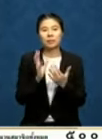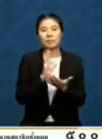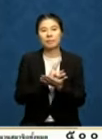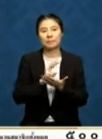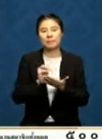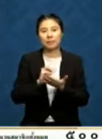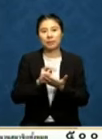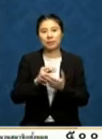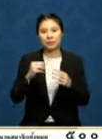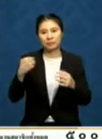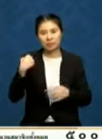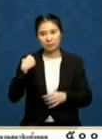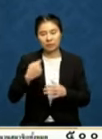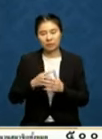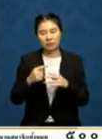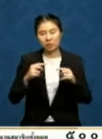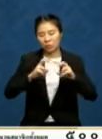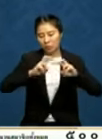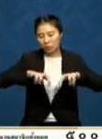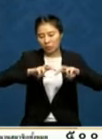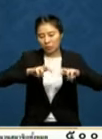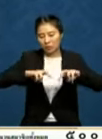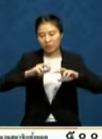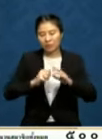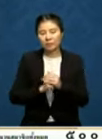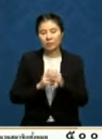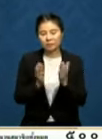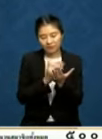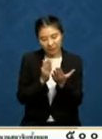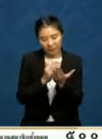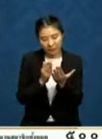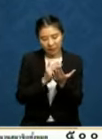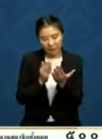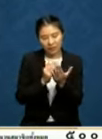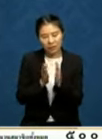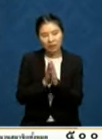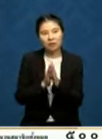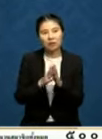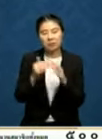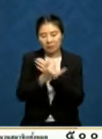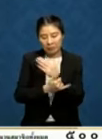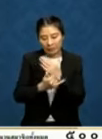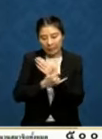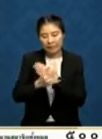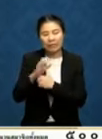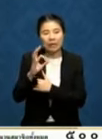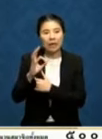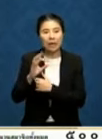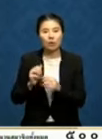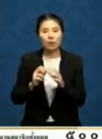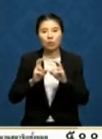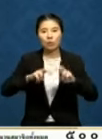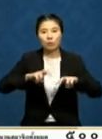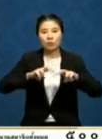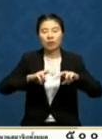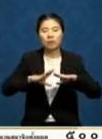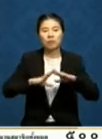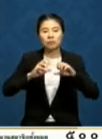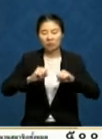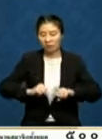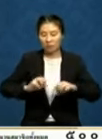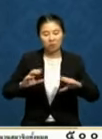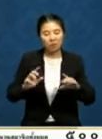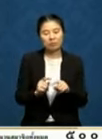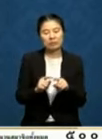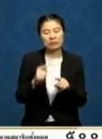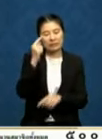ก็ได้ทำงานรีวิวงานวิจัย69ฉบับจากกว่า9ประเทศครับ โดยเขาได้ค้นพบครับว่าทุกงานวิจัยนั้นพูดเป็นเสียงเดียวกัน